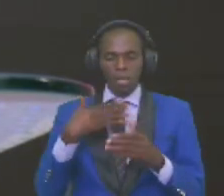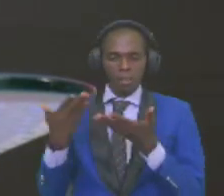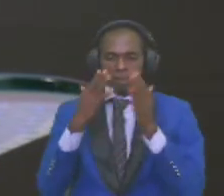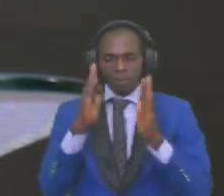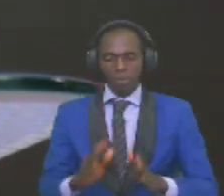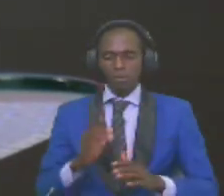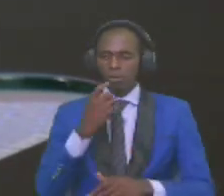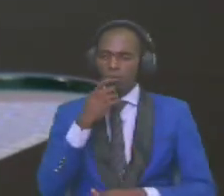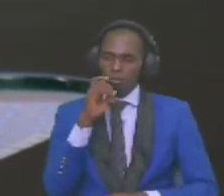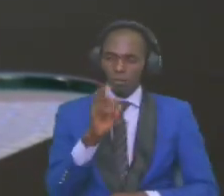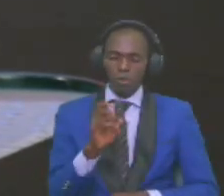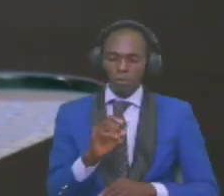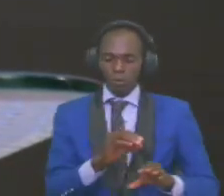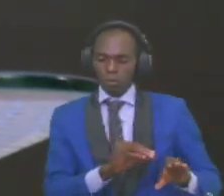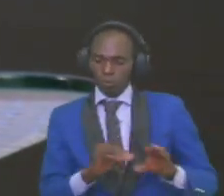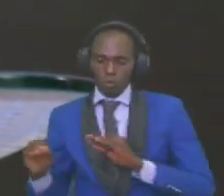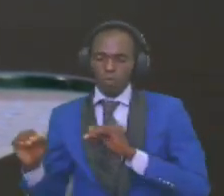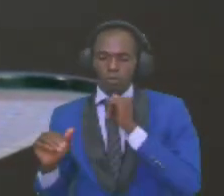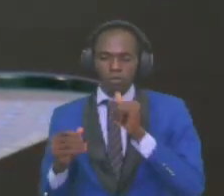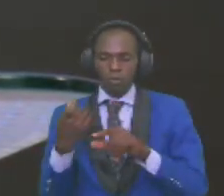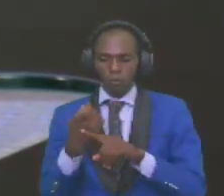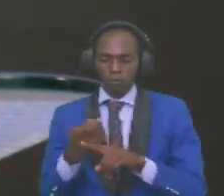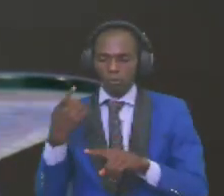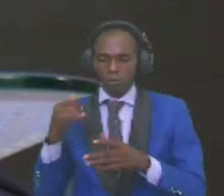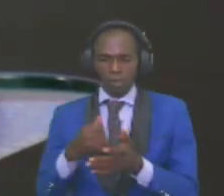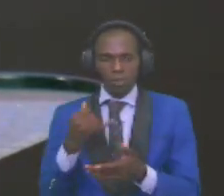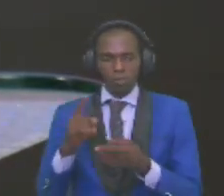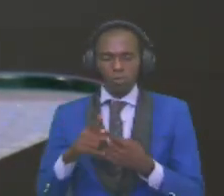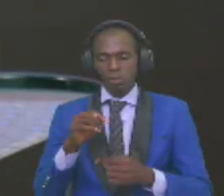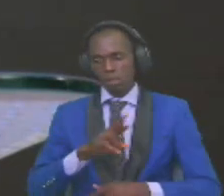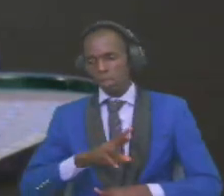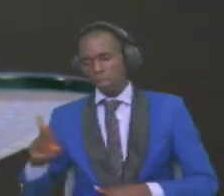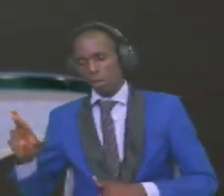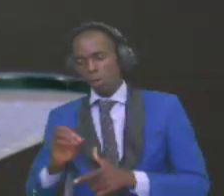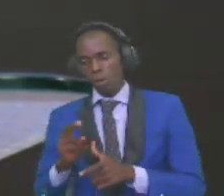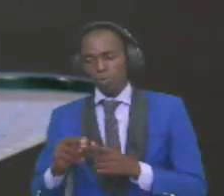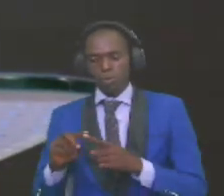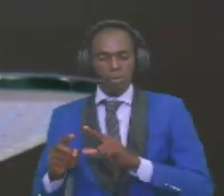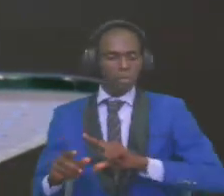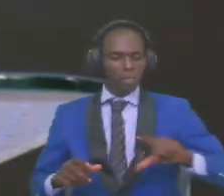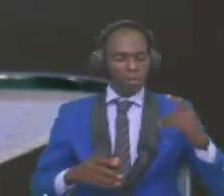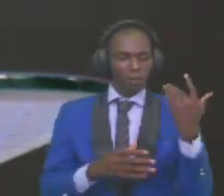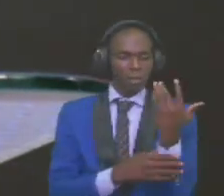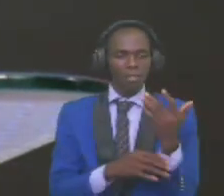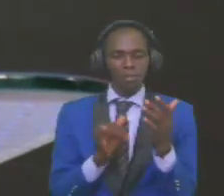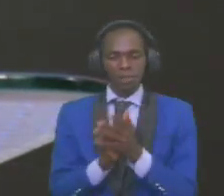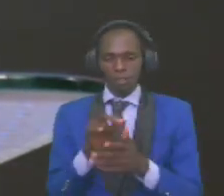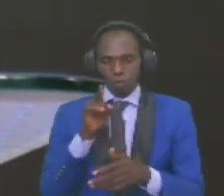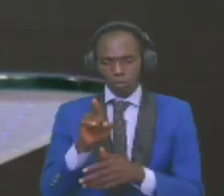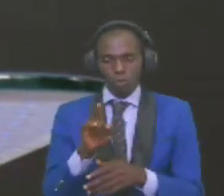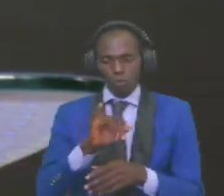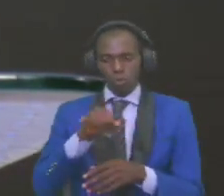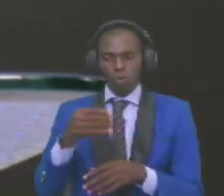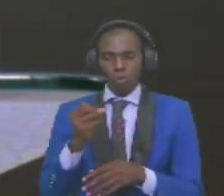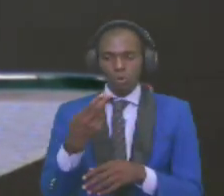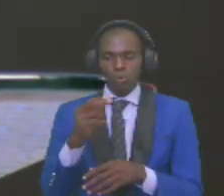toute la loi comme louise mon serviteur tu as peur tu ne t'attendais tu n'as ni à droite ni à gauche a fait du réussir